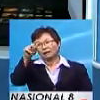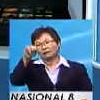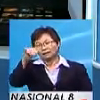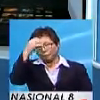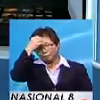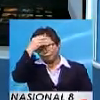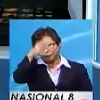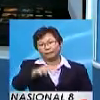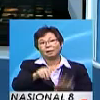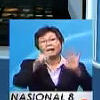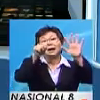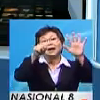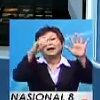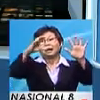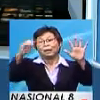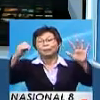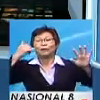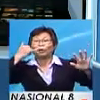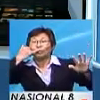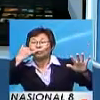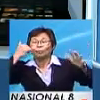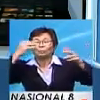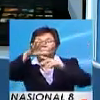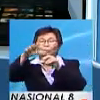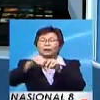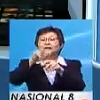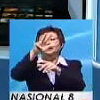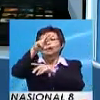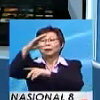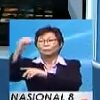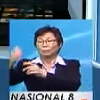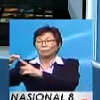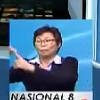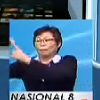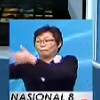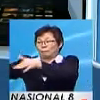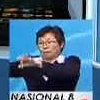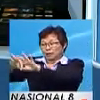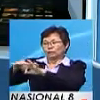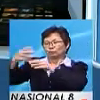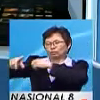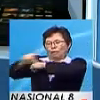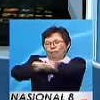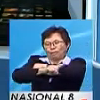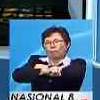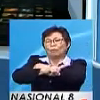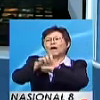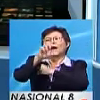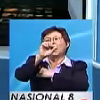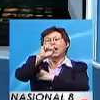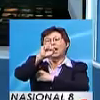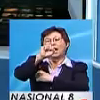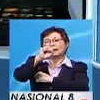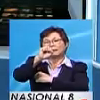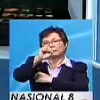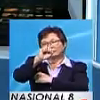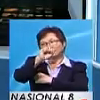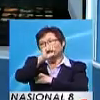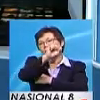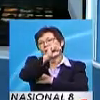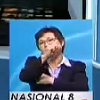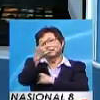memaklumkan enam Syarikat telekomunikasi termasuk tiga Syarikat utama telah dikenakan kompaun oleh suruhanjaya komunikasi dan